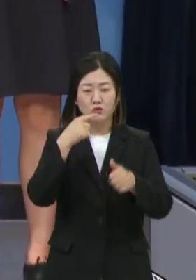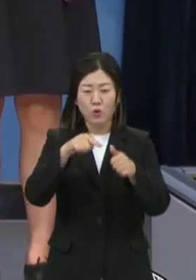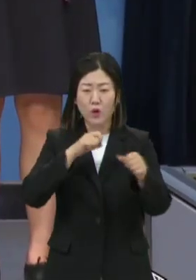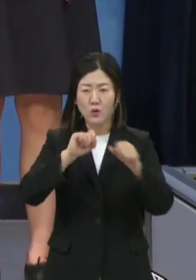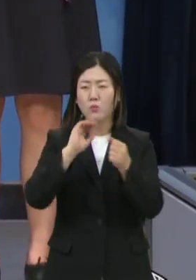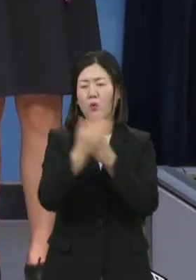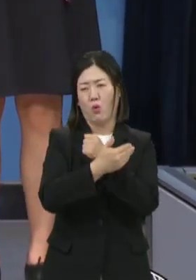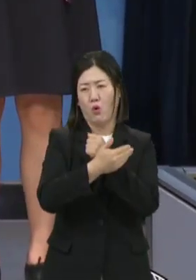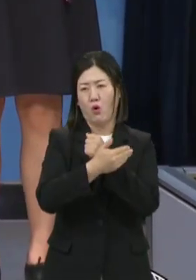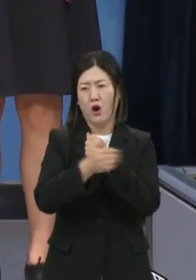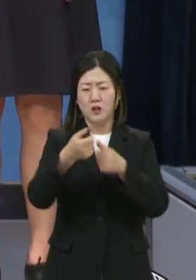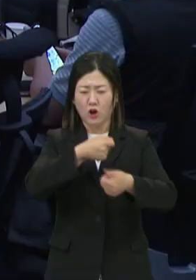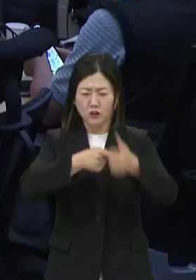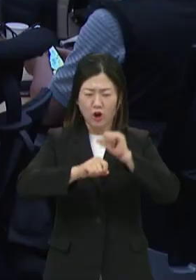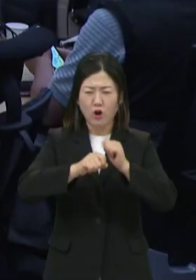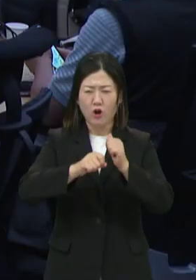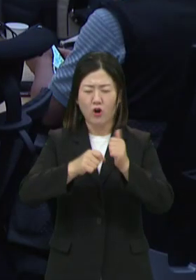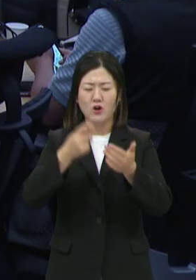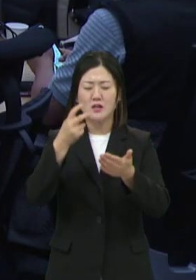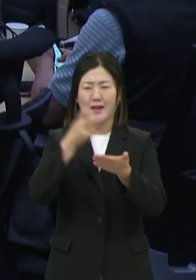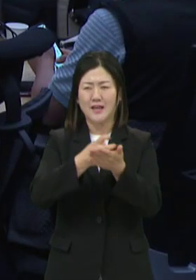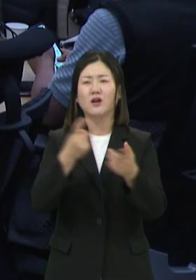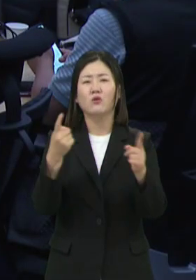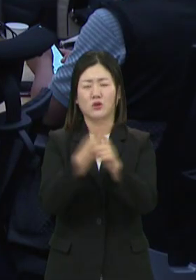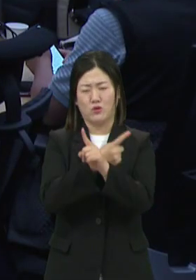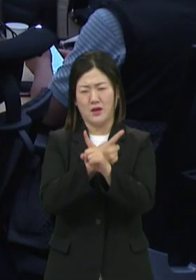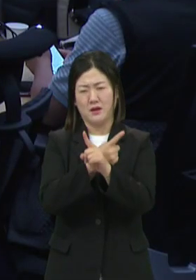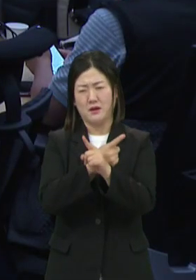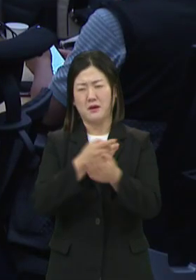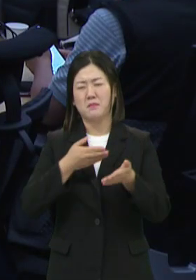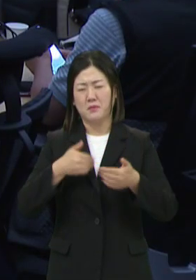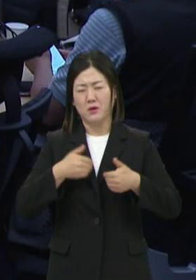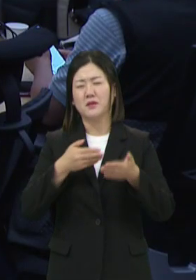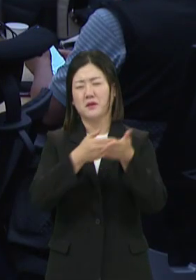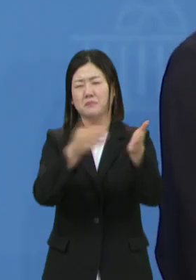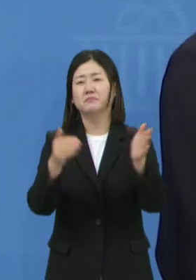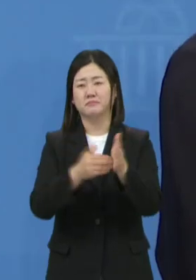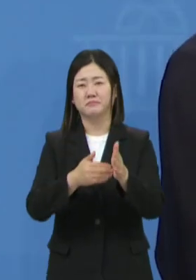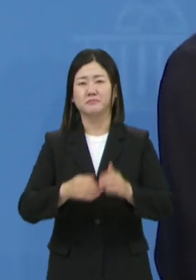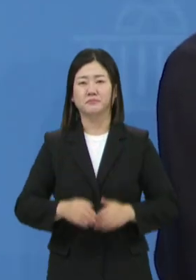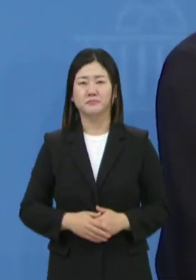교육활동 보호와 적극적인 순직 인정을 위한 제도 개선 등을 요구했습니다.